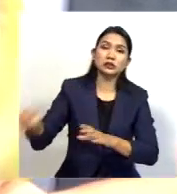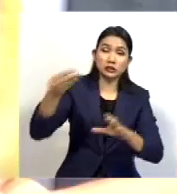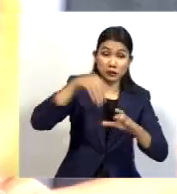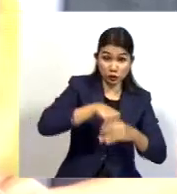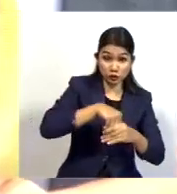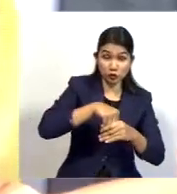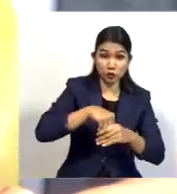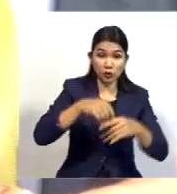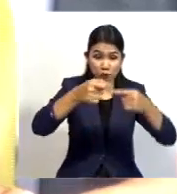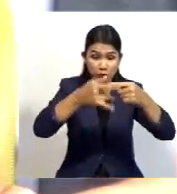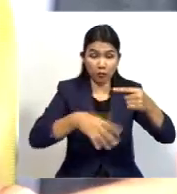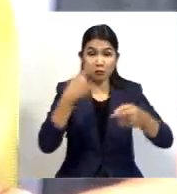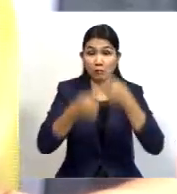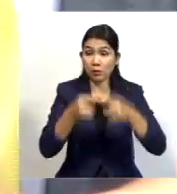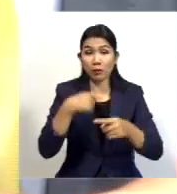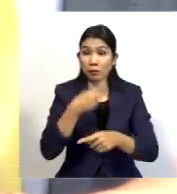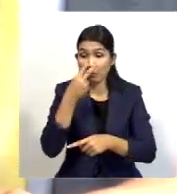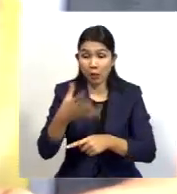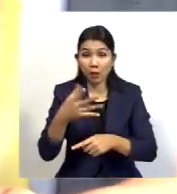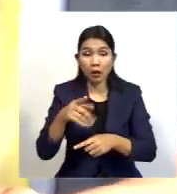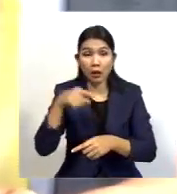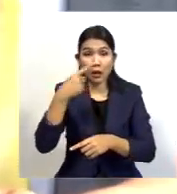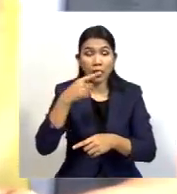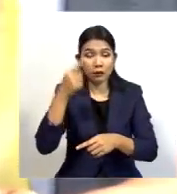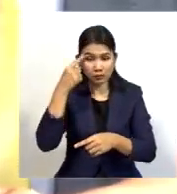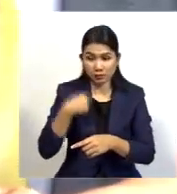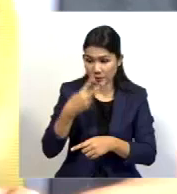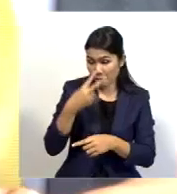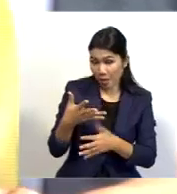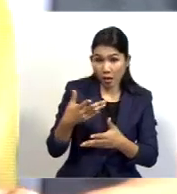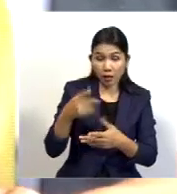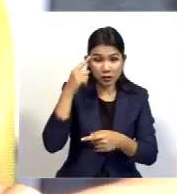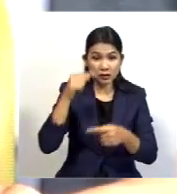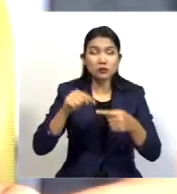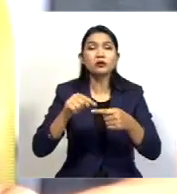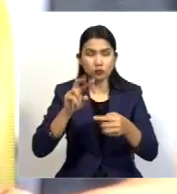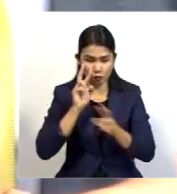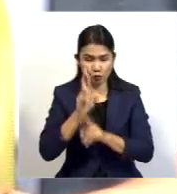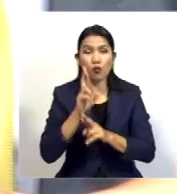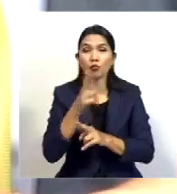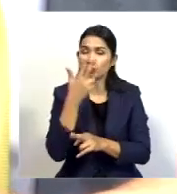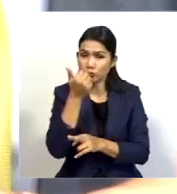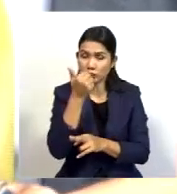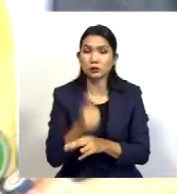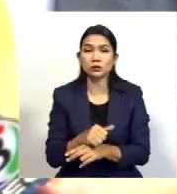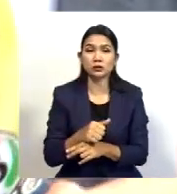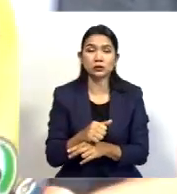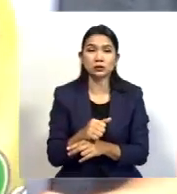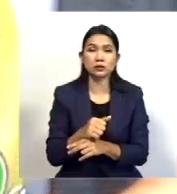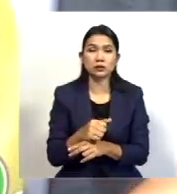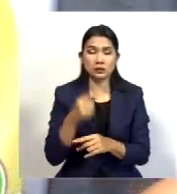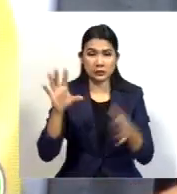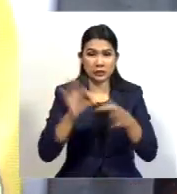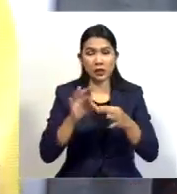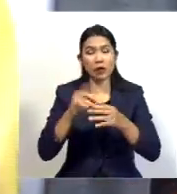ญเข้ามาเนี่ยเพื่อนคนอื่นก็ไม่เห็นเพราะเพื่อนในกลุ่มถ้าไม่มีการเขียนก็จะไม่เห็นนะครับเพราะฉะนั้นว่าอันนี้ก็ต้องเฝ้าระวังว่าในทางออนไ